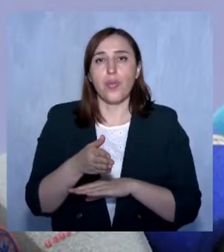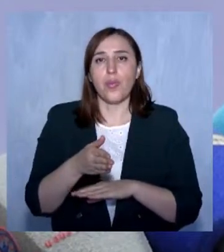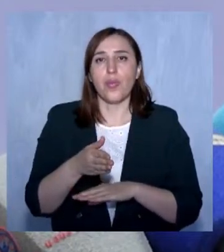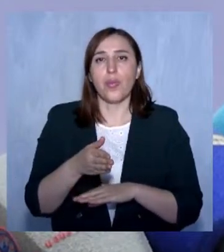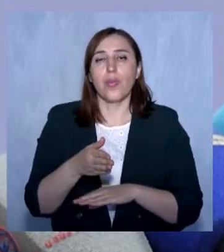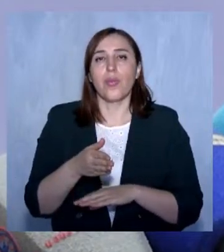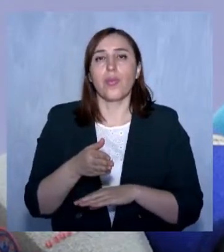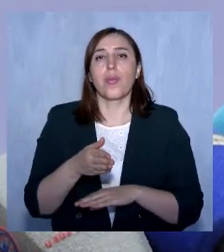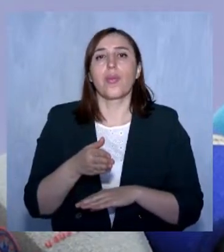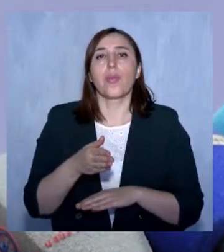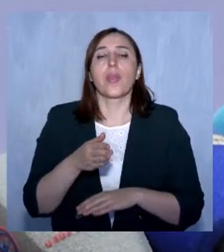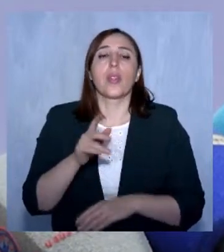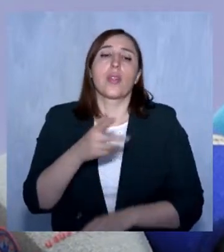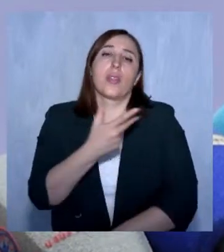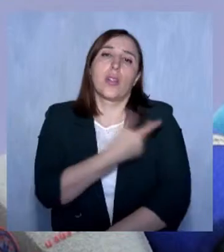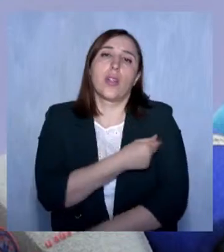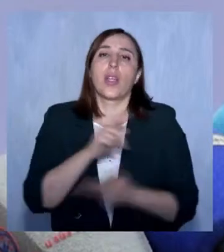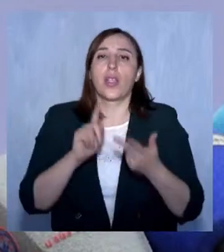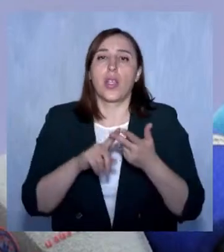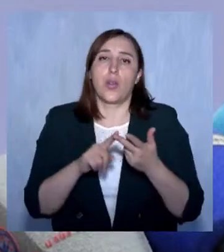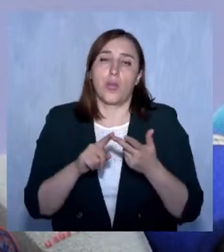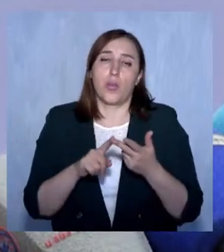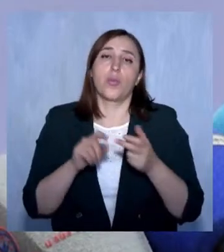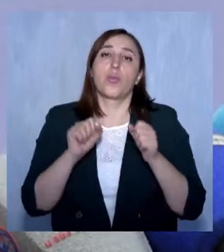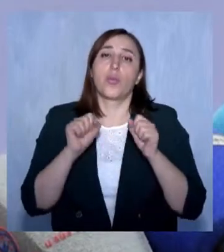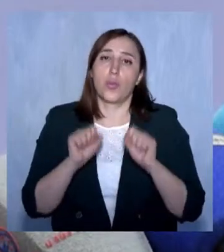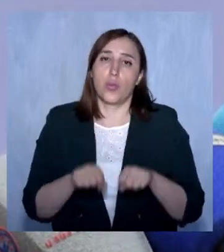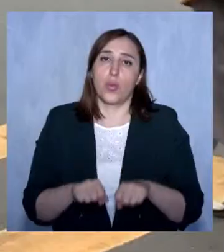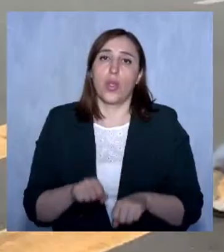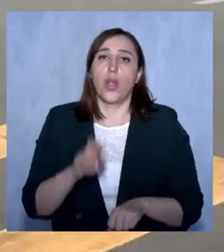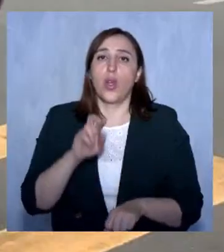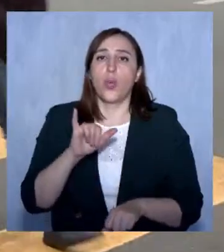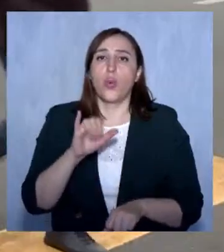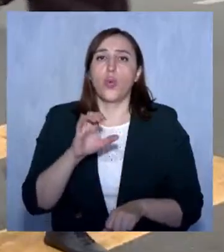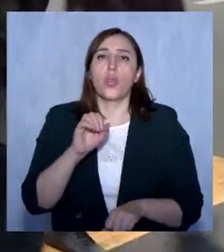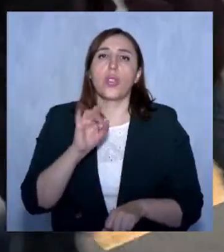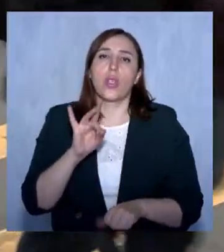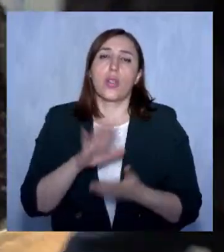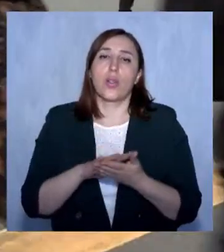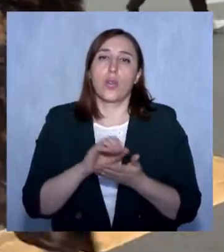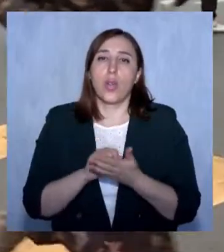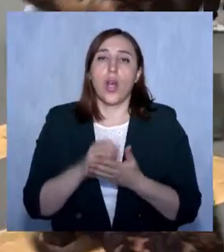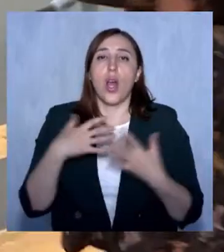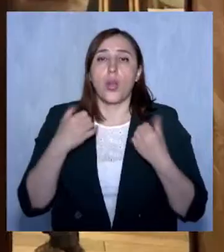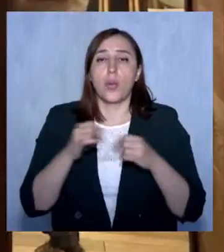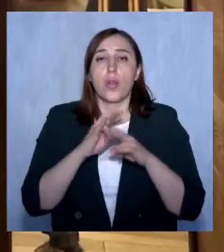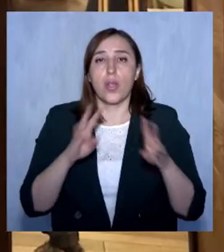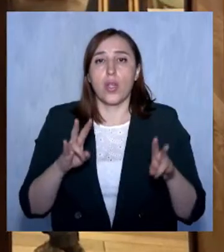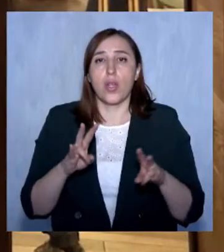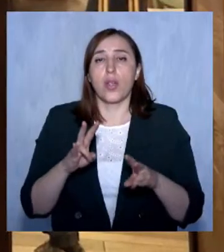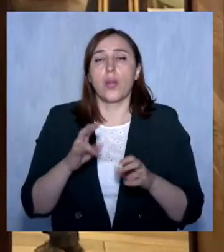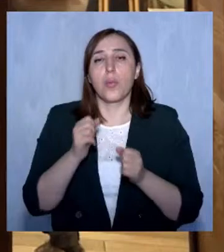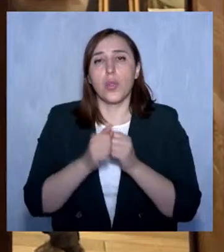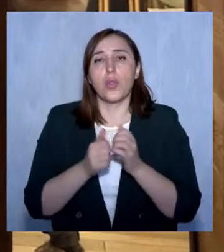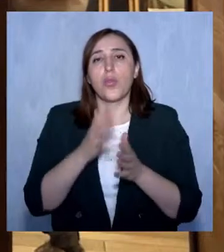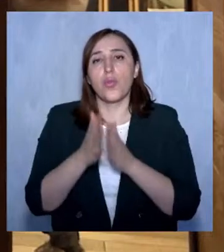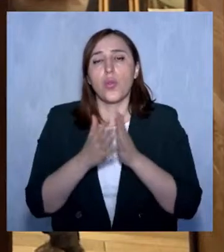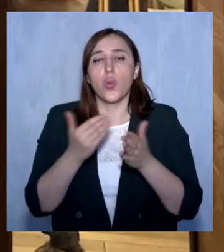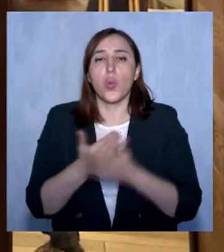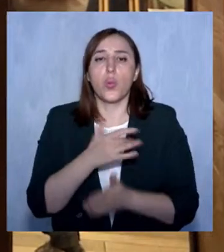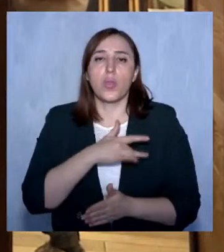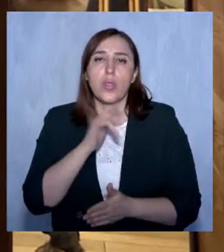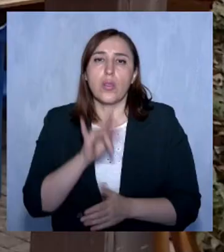դեղաչապներ ստացել և ստանալ խթանիչ դեղաչապը բուստերը։ Արողջապավության Նախահարությունը վերջին օրերին խոսում են նոր